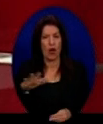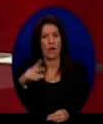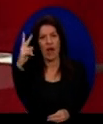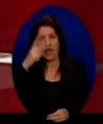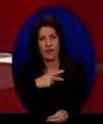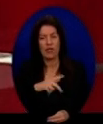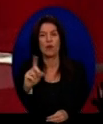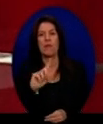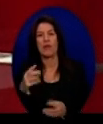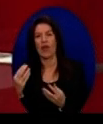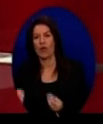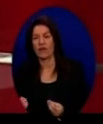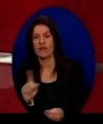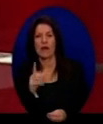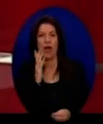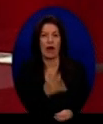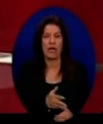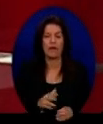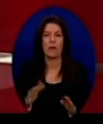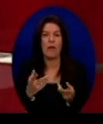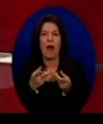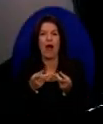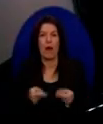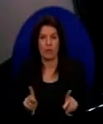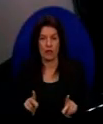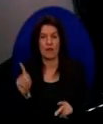מי הטובים, מי הרעים, ומה הפתרון לג'יהאדיסטים,